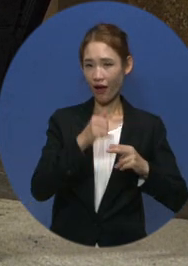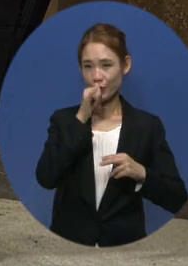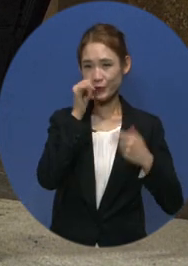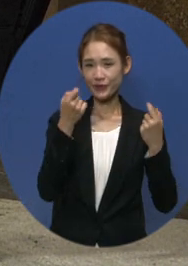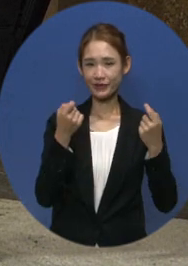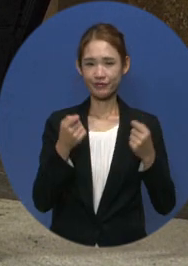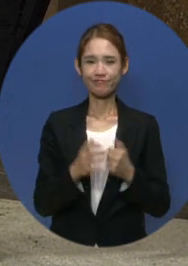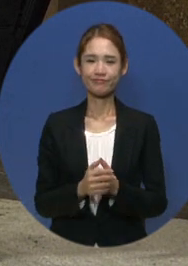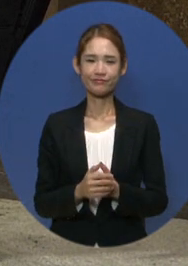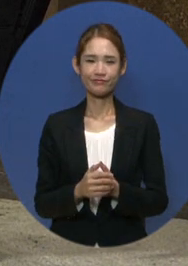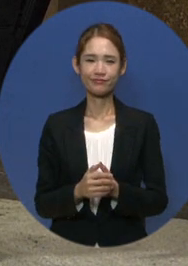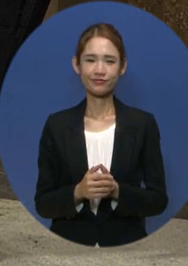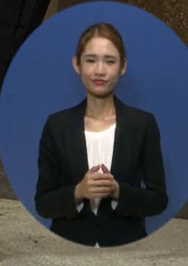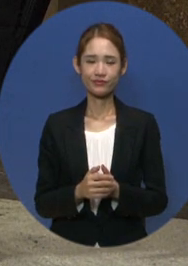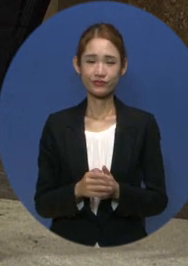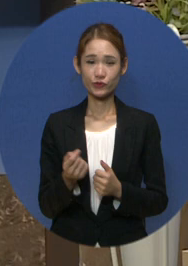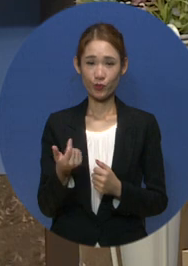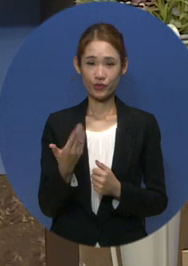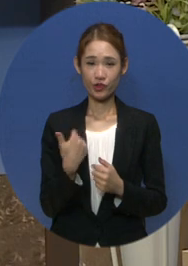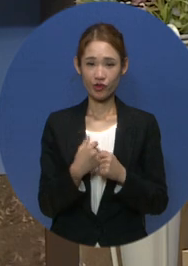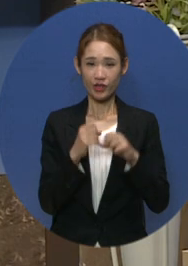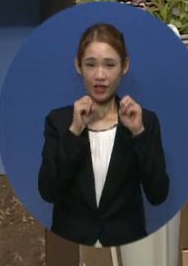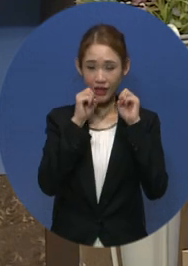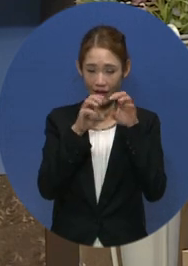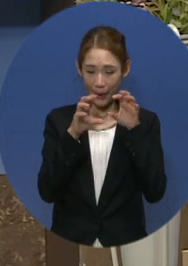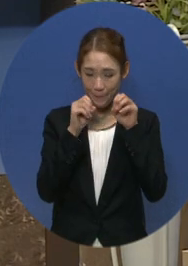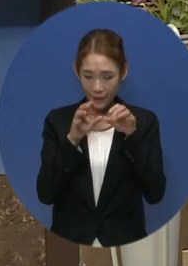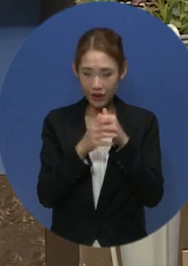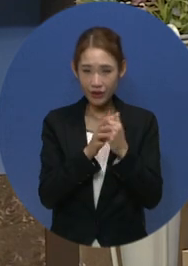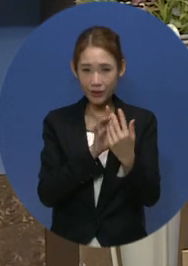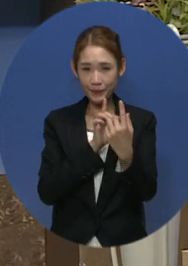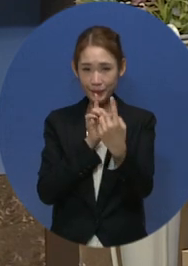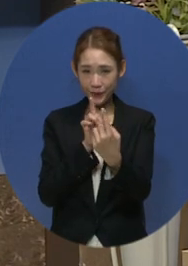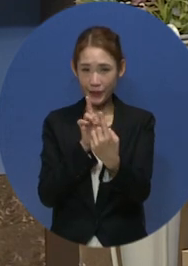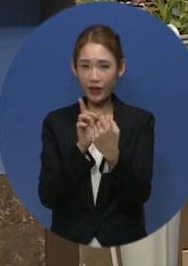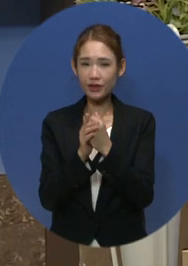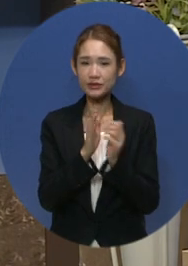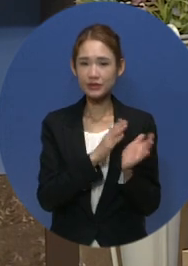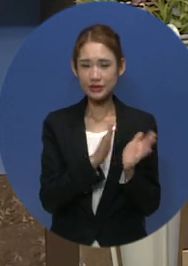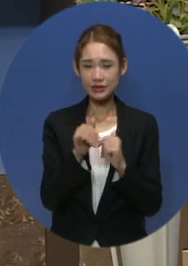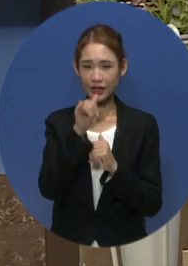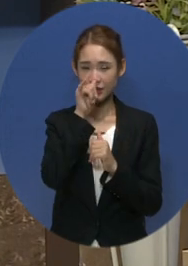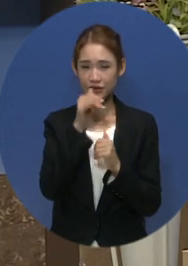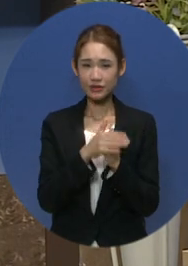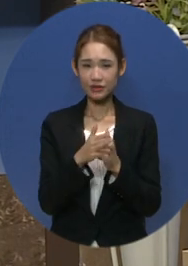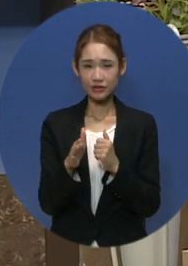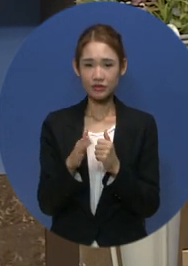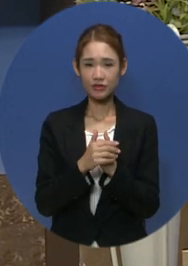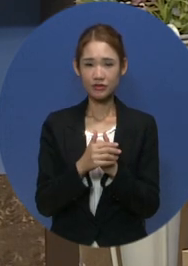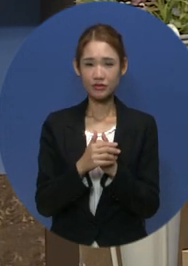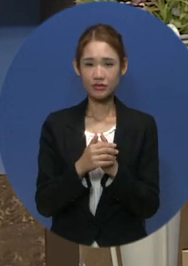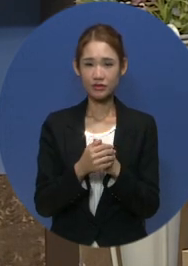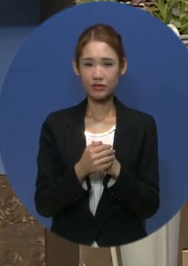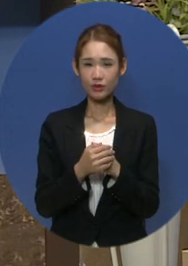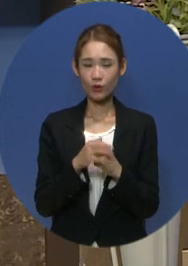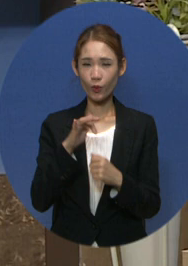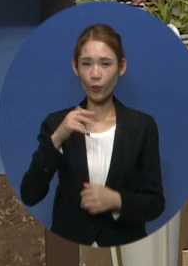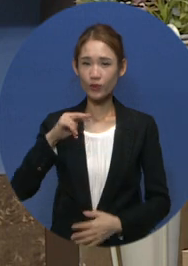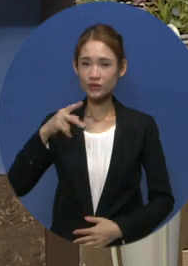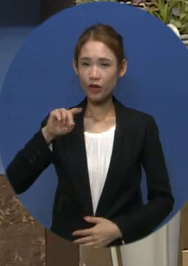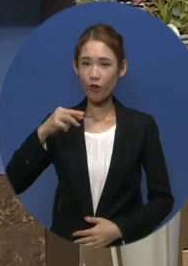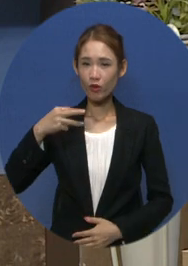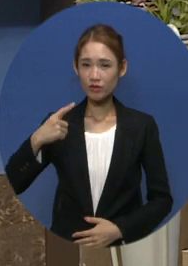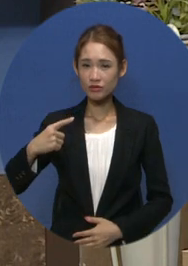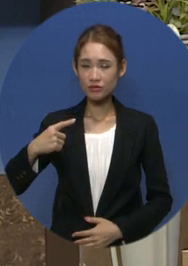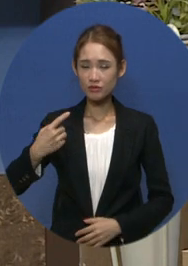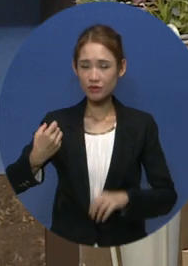생각이 드는데 앞서서 이제 캠페인을 또 비대면으로 네. 진행을 하셨다고 네, 네. 하셨잖아요. 콘서트. 네. 네,